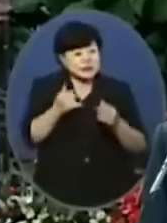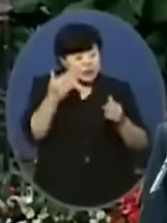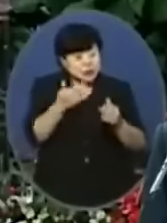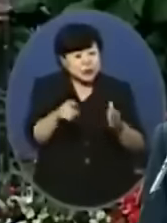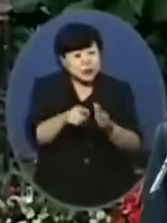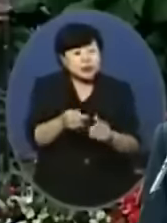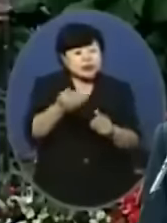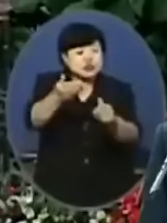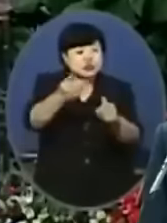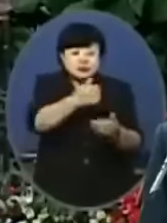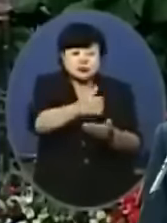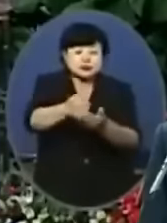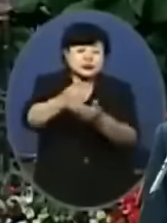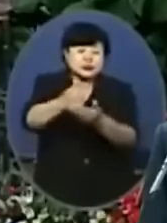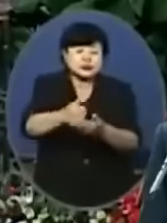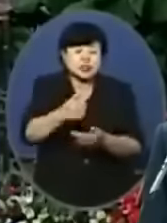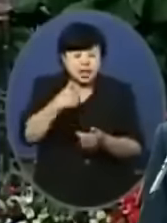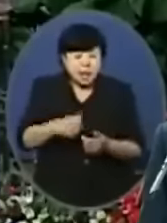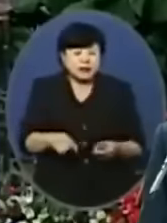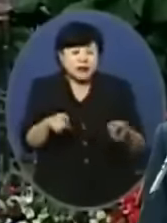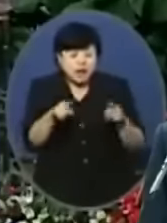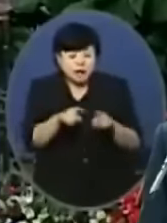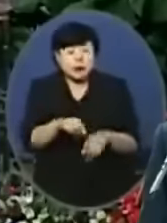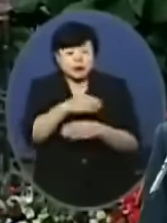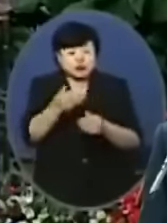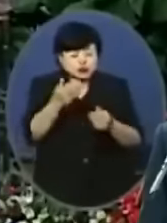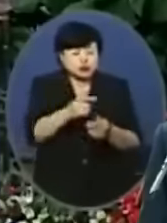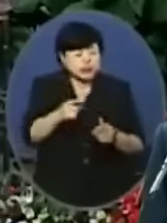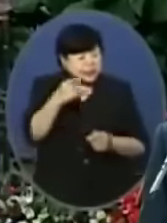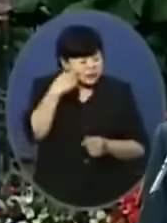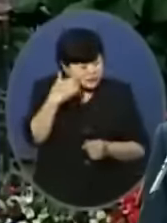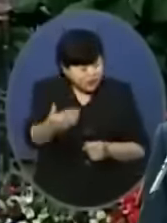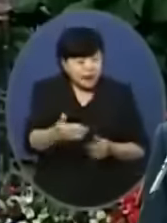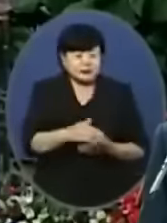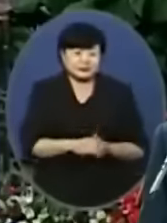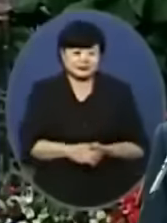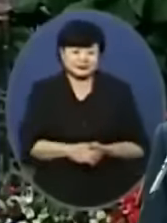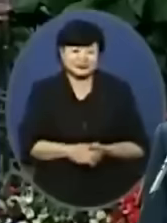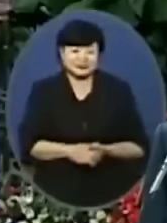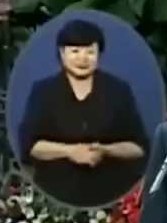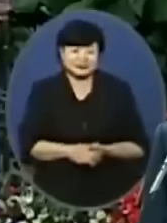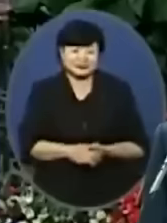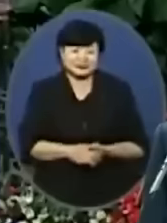위하여 내어주시니가 어찌 그 아들과 함께 모든 것을 우리에게 주지 아니겠느냐.